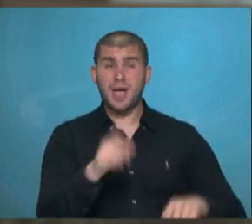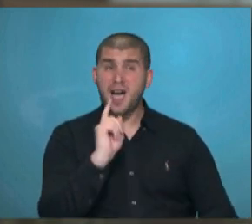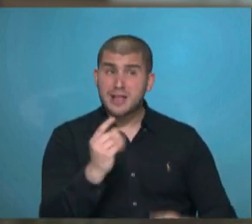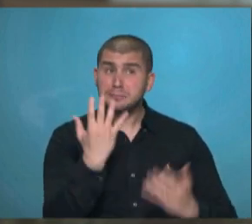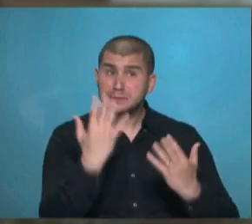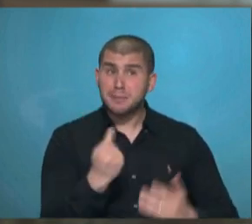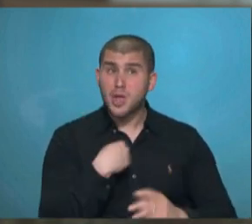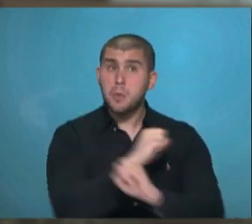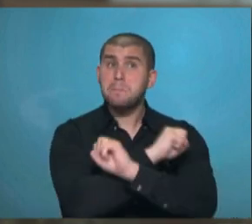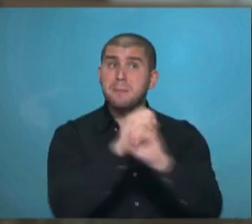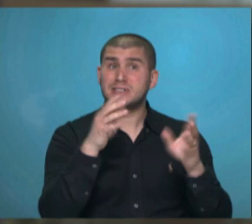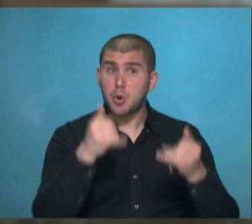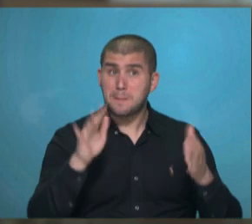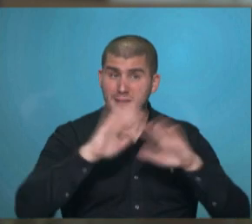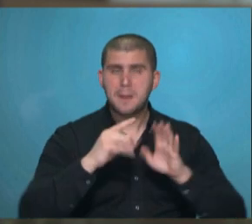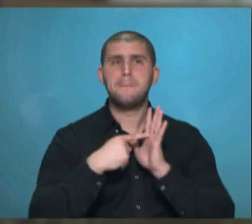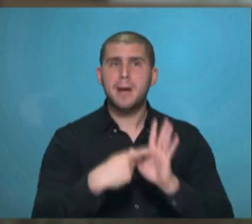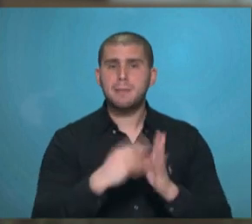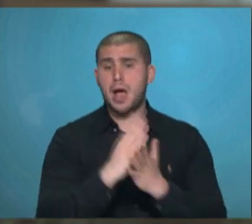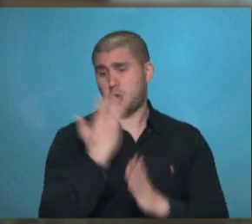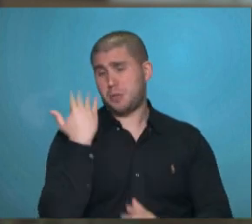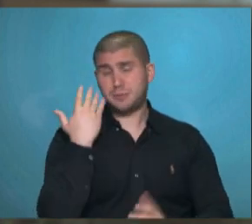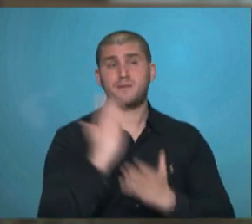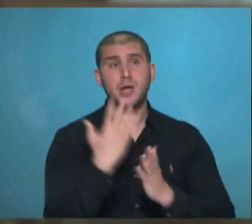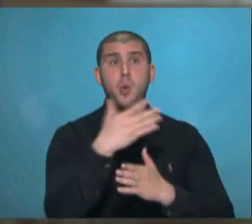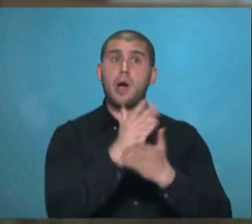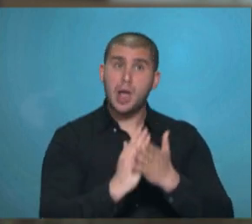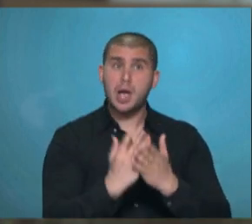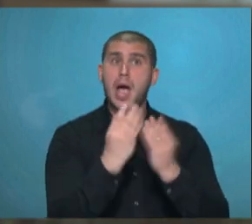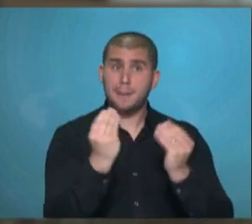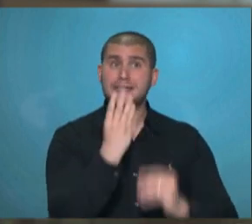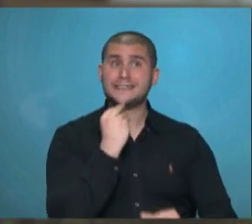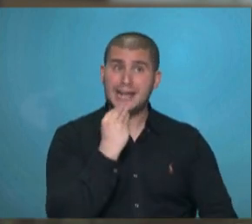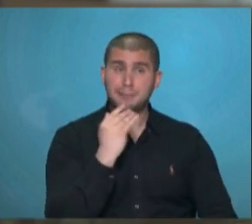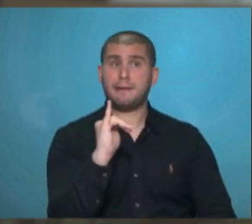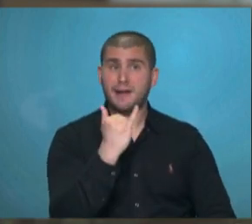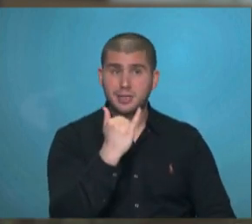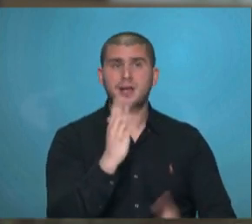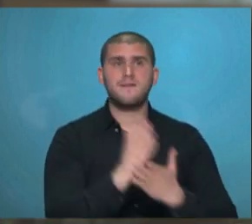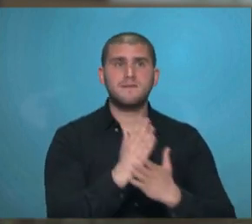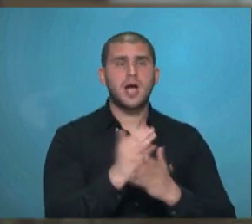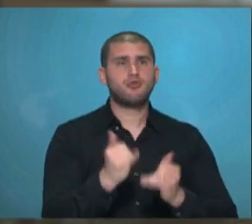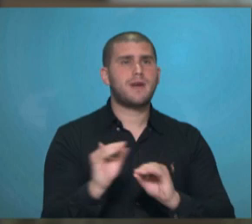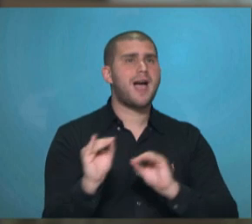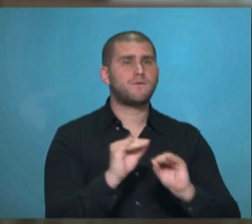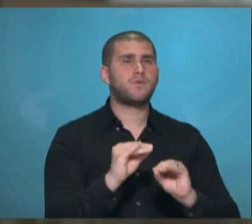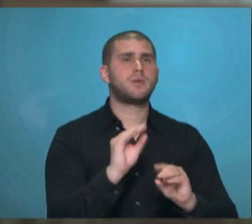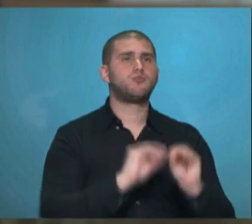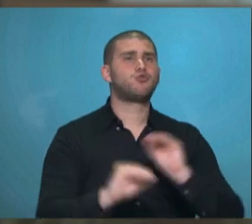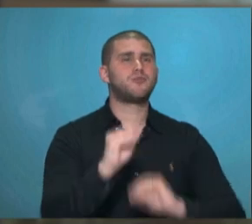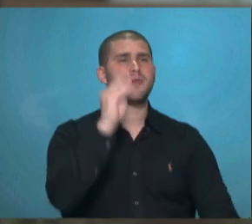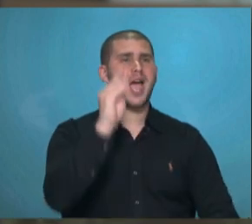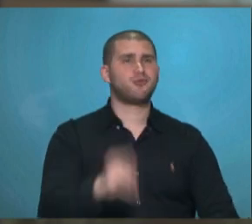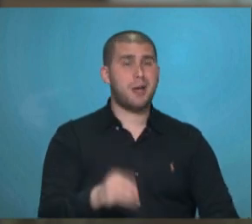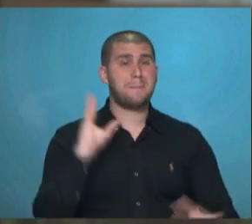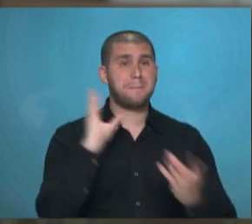שאנחנו מפרסמים הערב מלמדים שעד לא מזמן היו כנראה לא מעט ישראלים כאלה שעברו עכשיו להשתמש באשראי. מאז